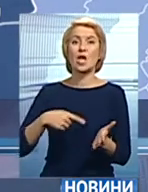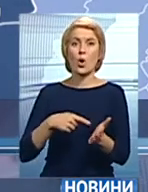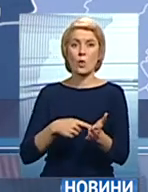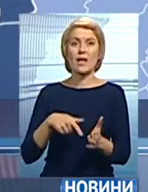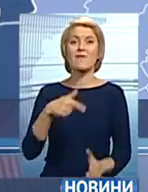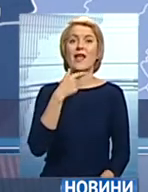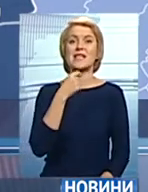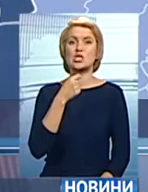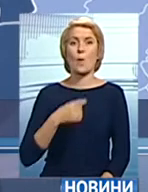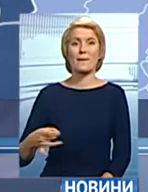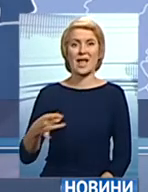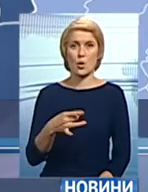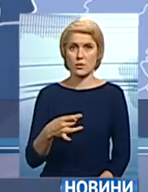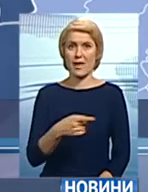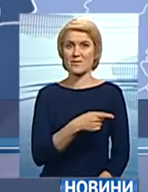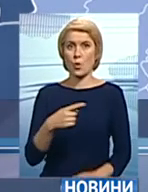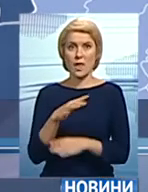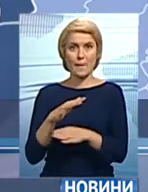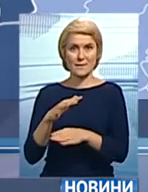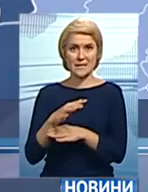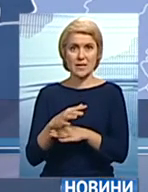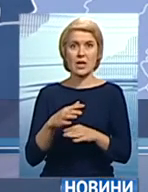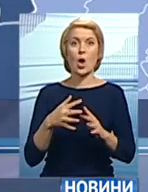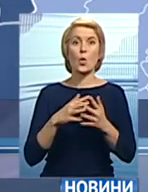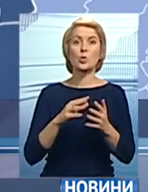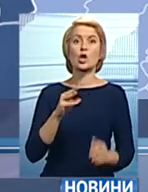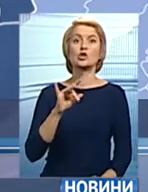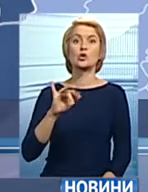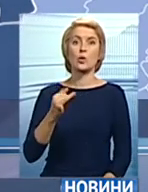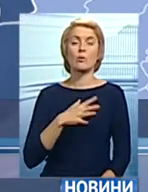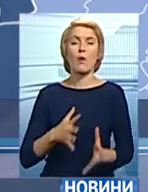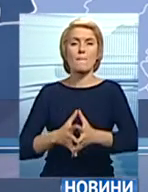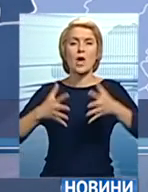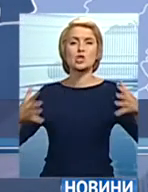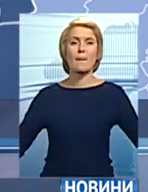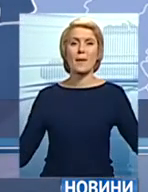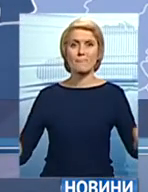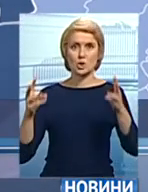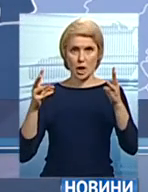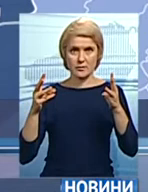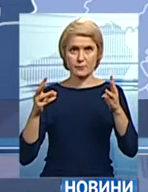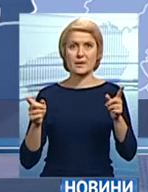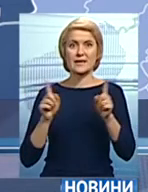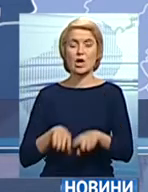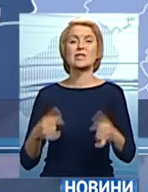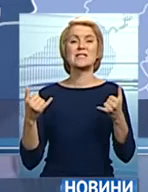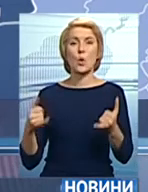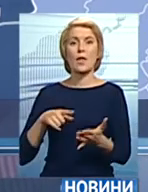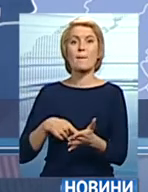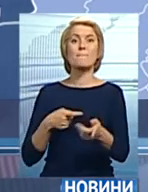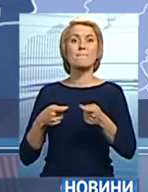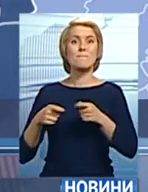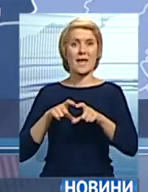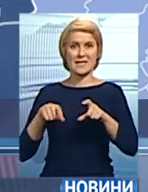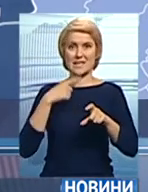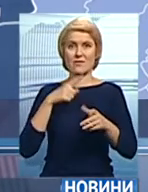в Ленинському районі. В ході артобстріла на хуторі Широкій розбував масштабний пожар. Також, сьогодні в мірії заявили, що в